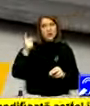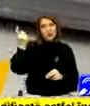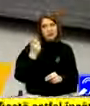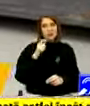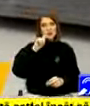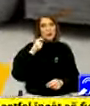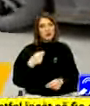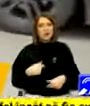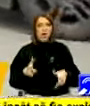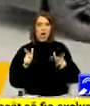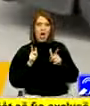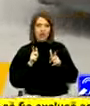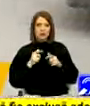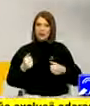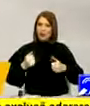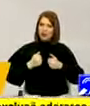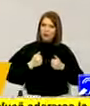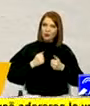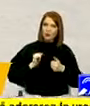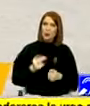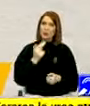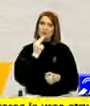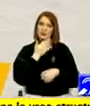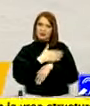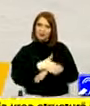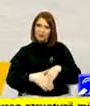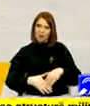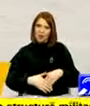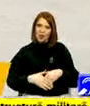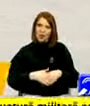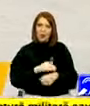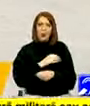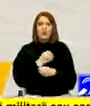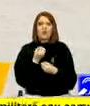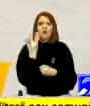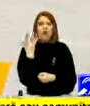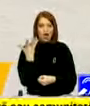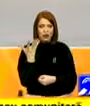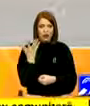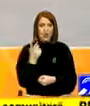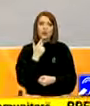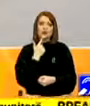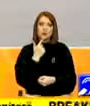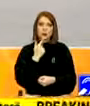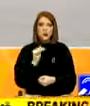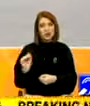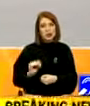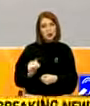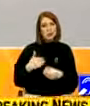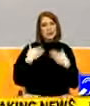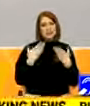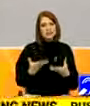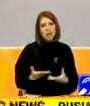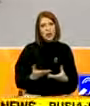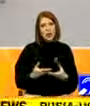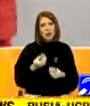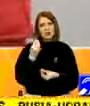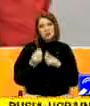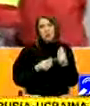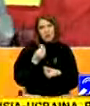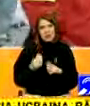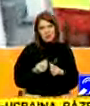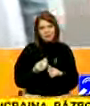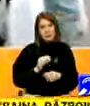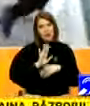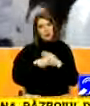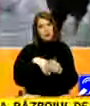sunt întâmpinate atât de voluntari cât și de polițiști de frontieră cu brațele pline de flori, cu dulciuri, iar copiilor li se oferă jucării.